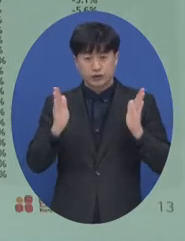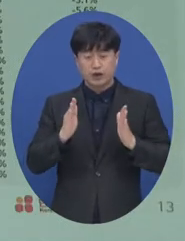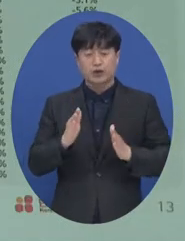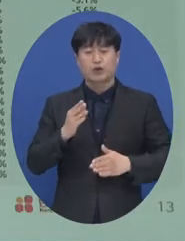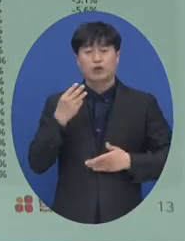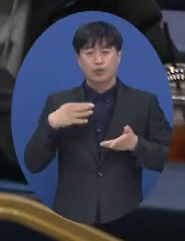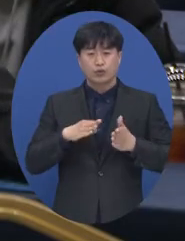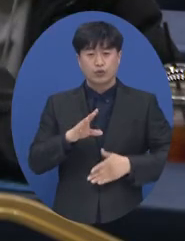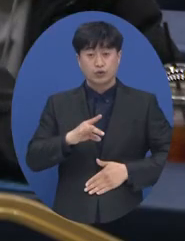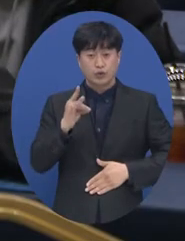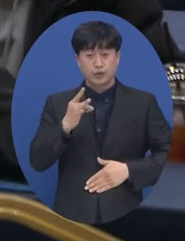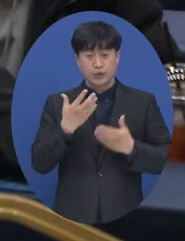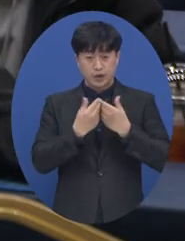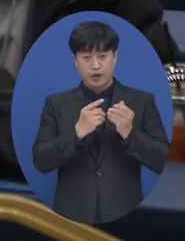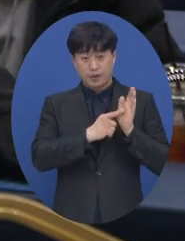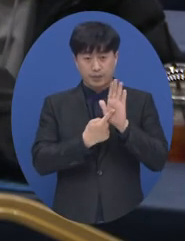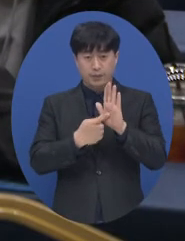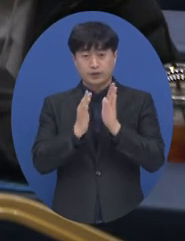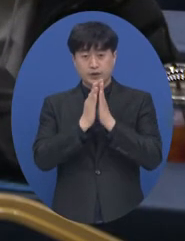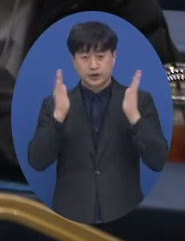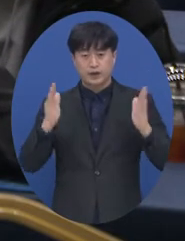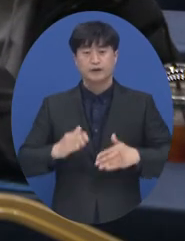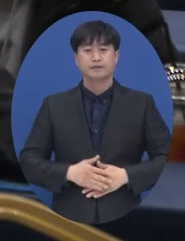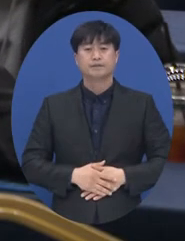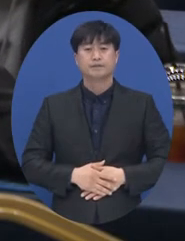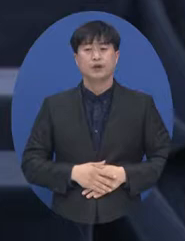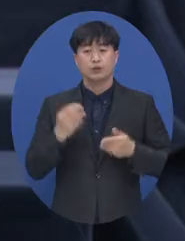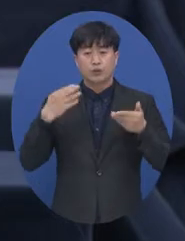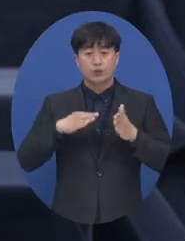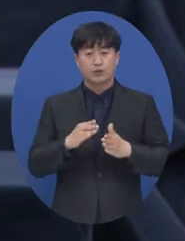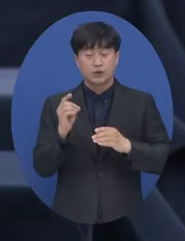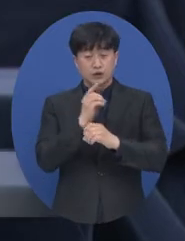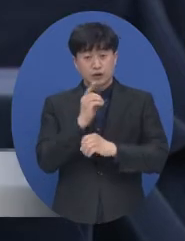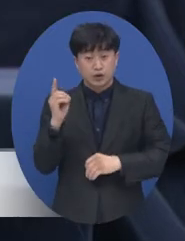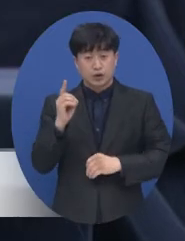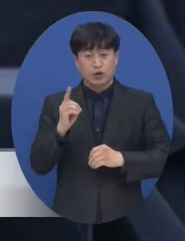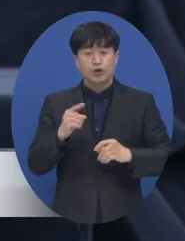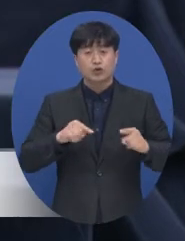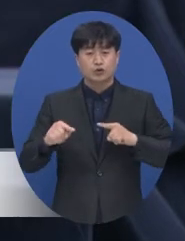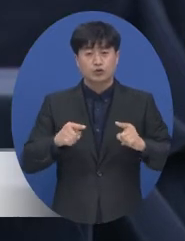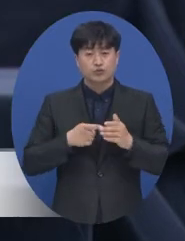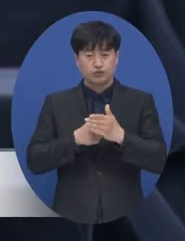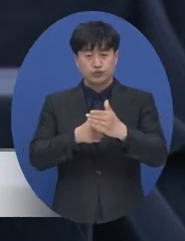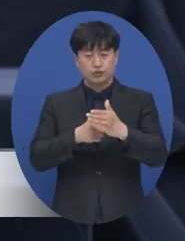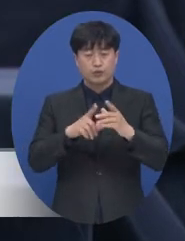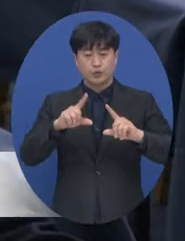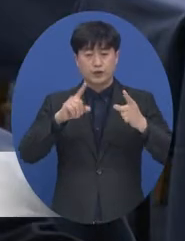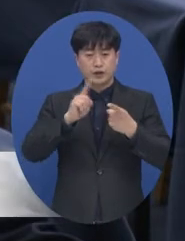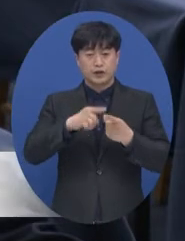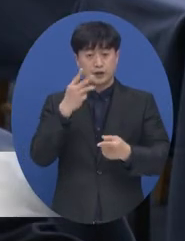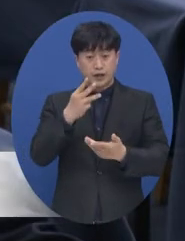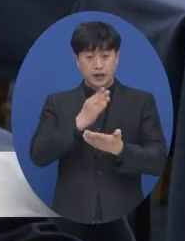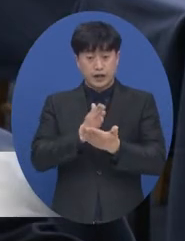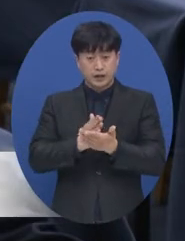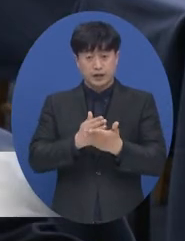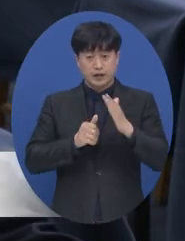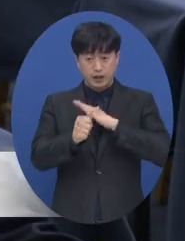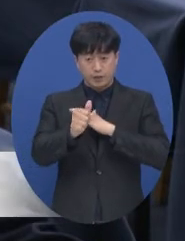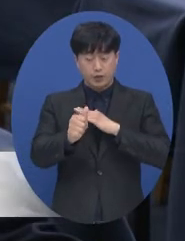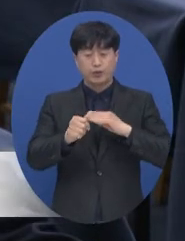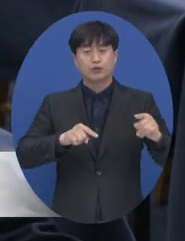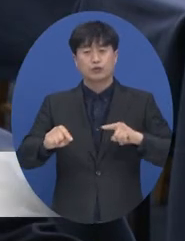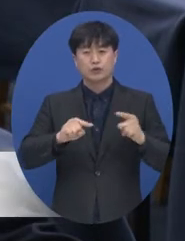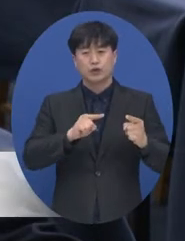사례 발표로 대회가 시작됐습니다. 경기도는 디지털 정책의 추진 현황에 대해 총세 가지의 대표